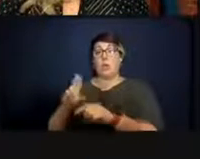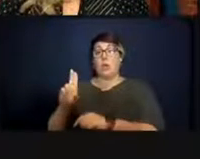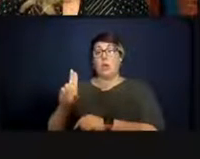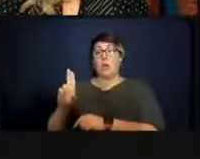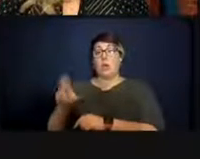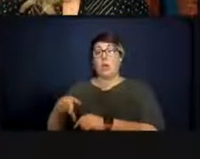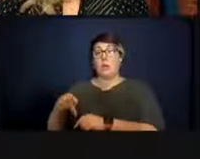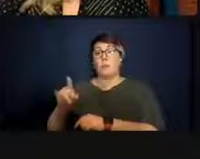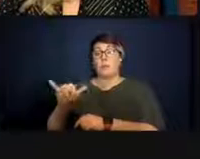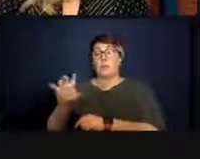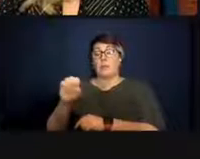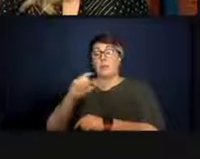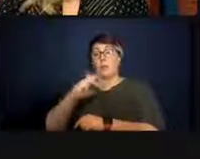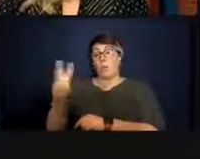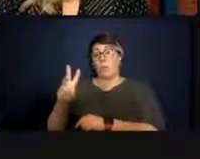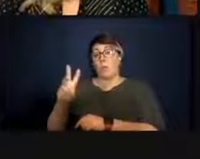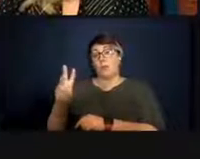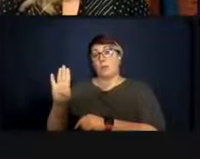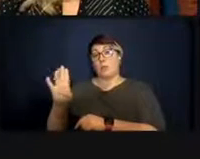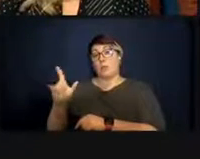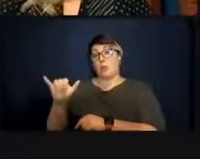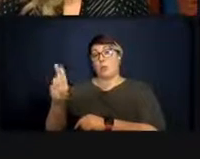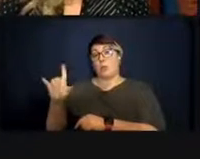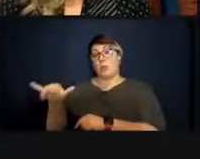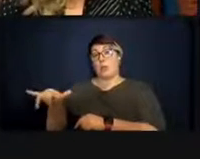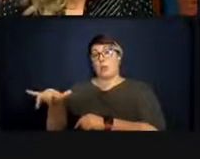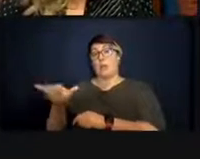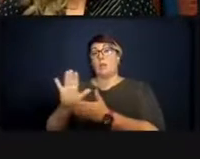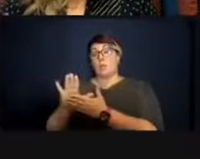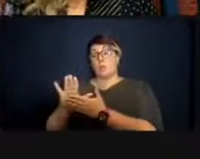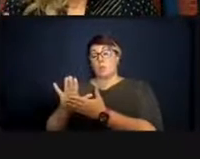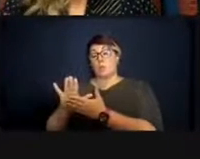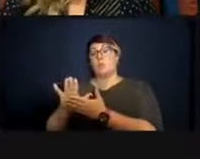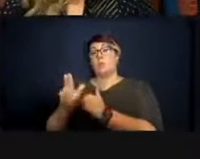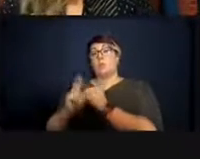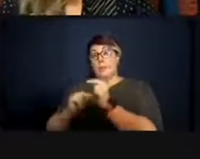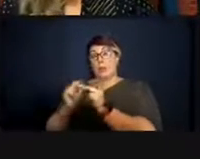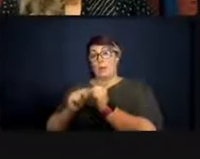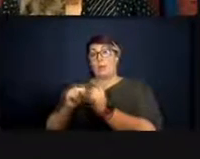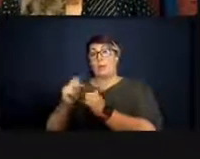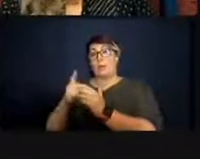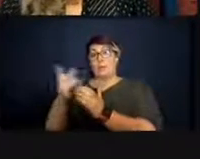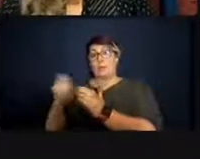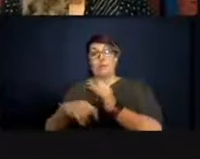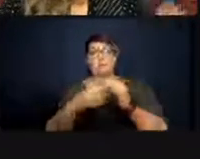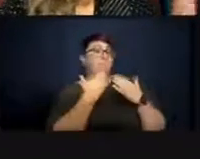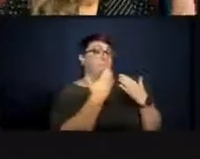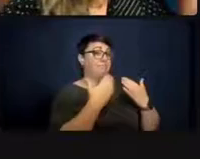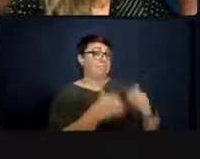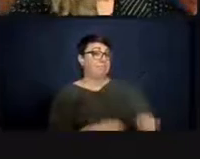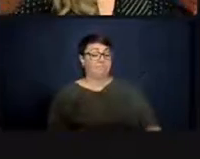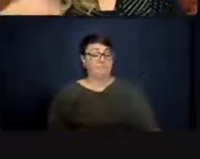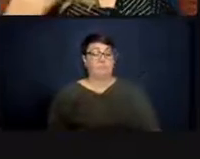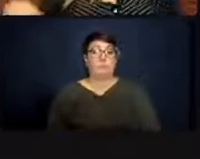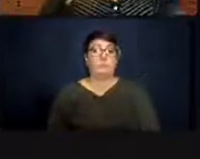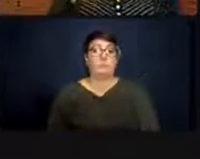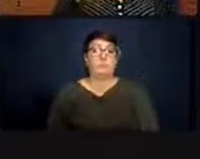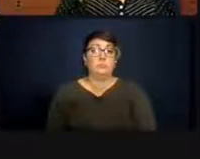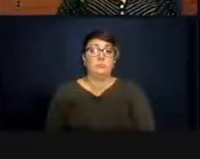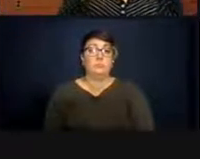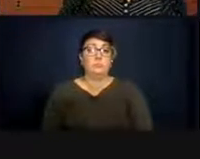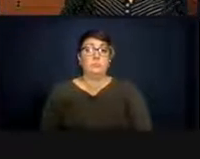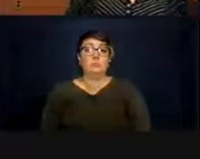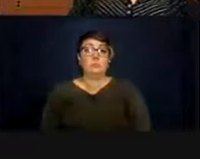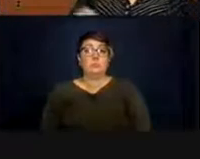تحديثات عن الإيكو تريل ومدارس ويست برودواي، مشروع بناء هذه المدارس. نعم، شكرا، هذا كل ما لدي.